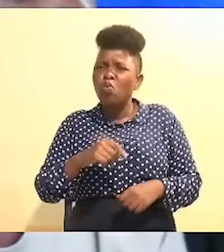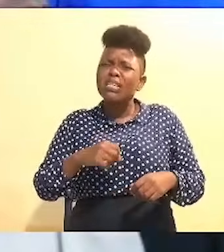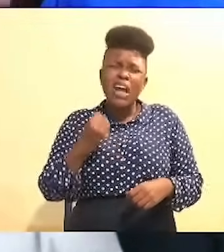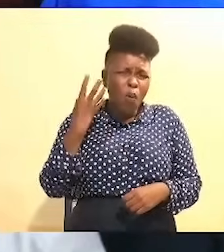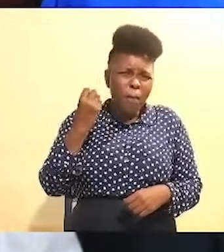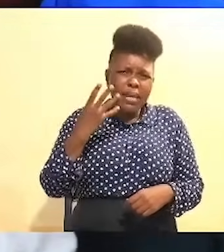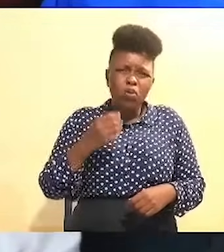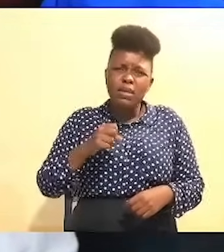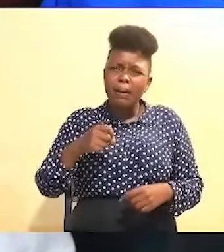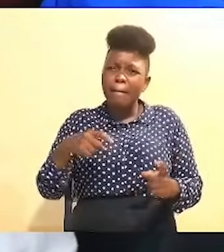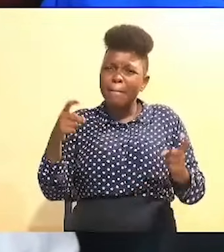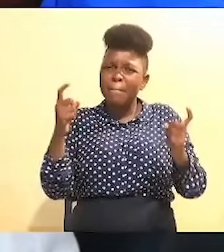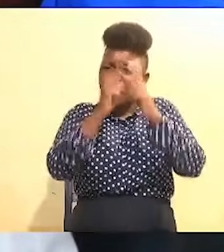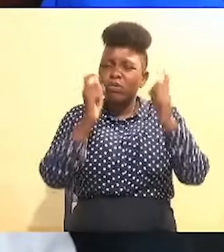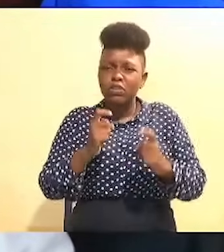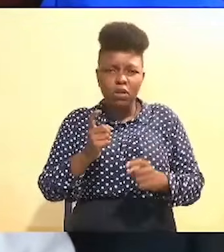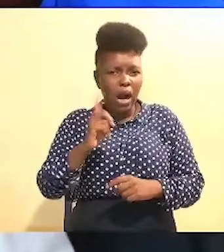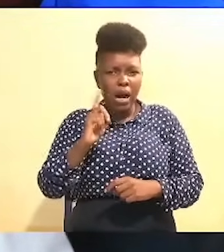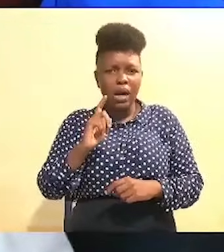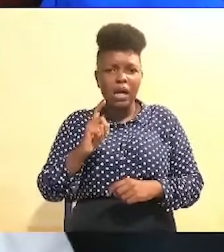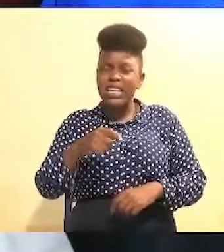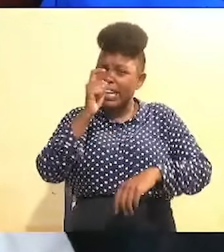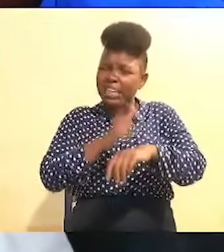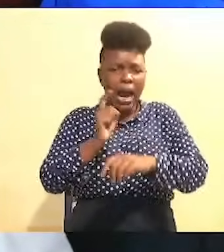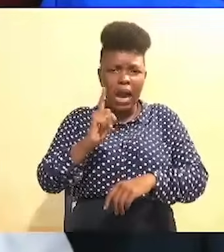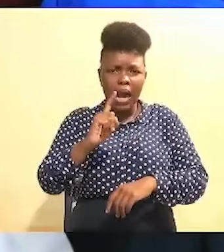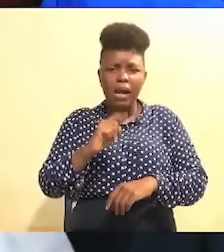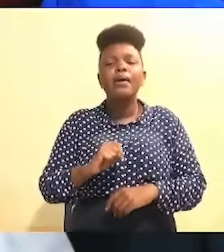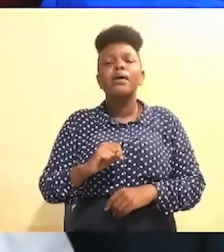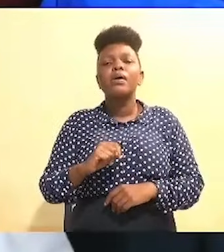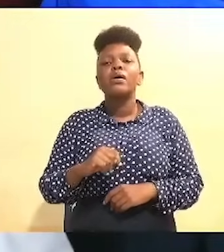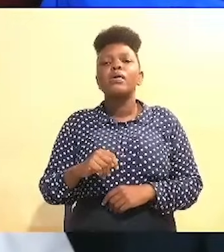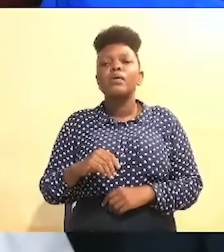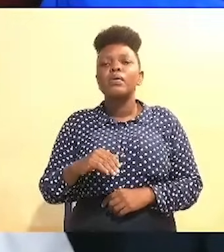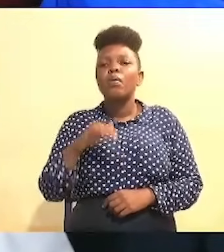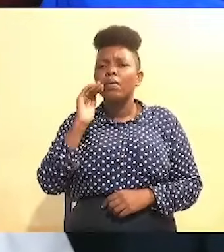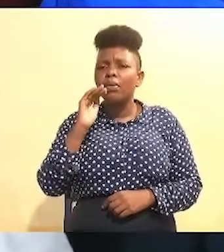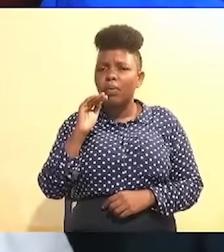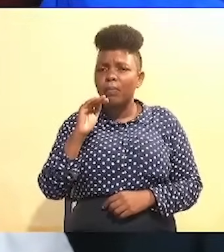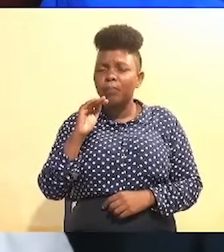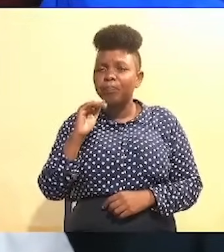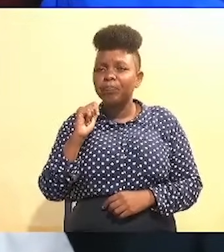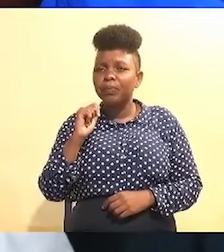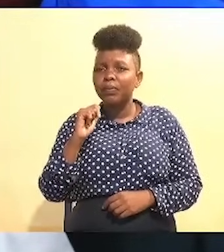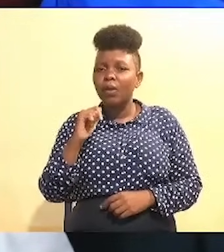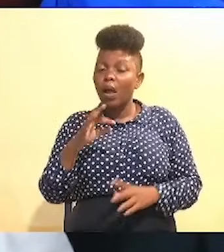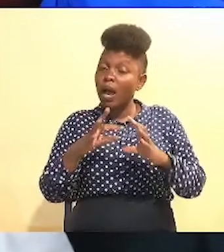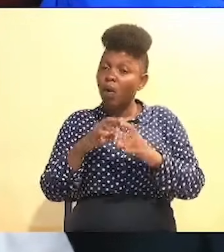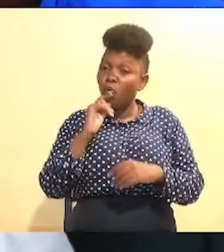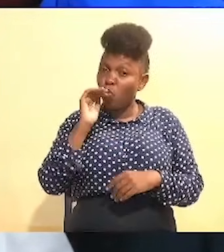Mwambie tena bora umekuja. Nilikuwa nawaza tutakaa kwenye giza hapa muda wote huu. Bora